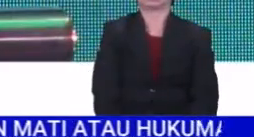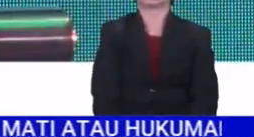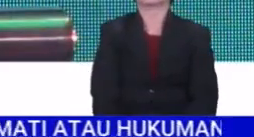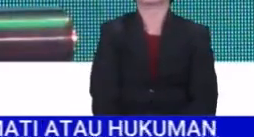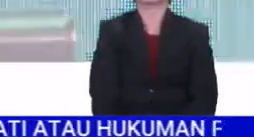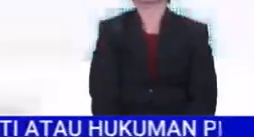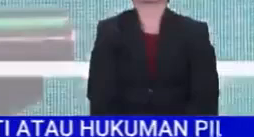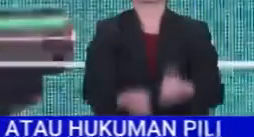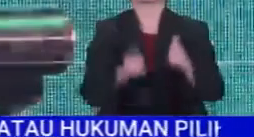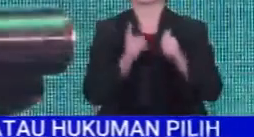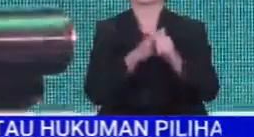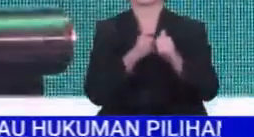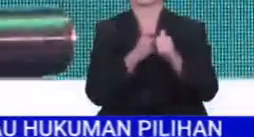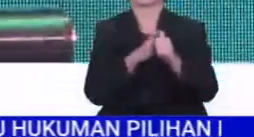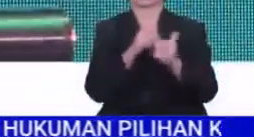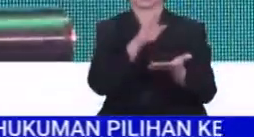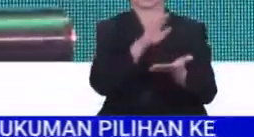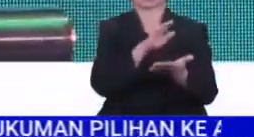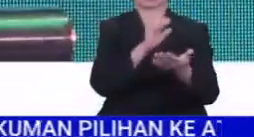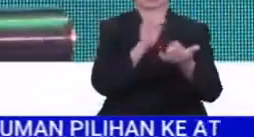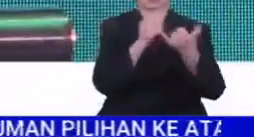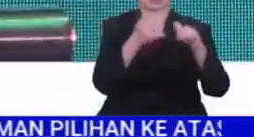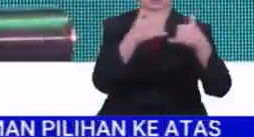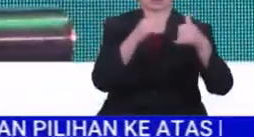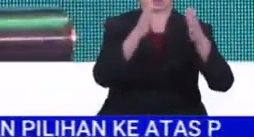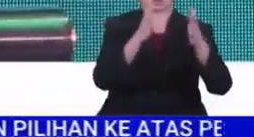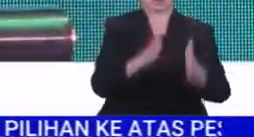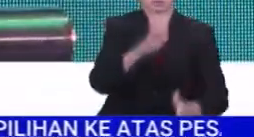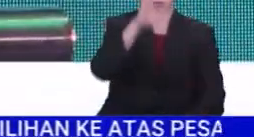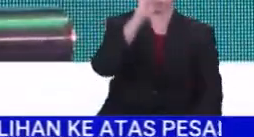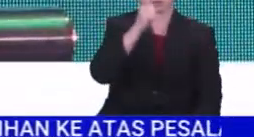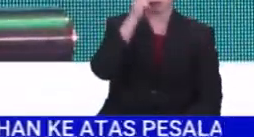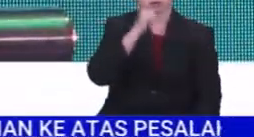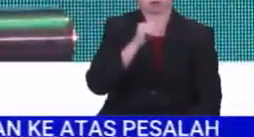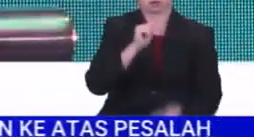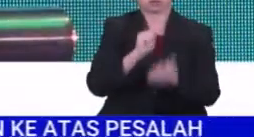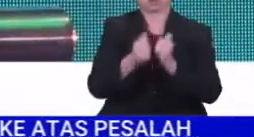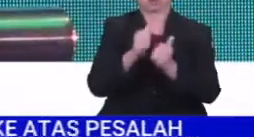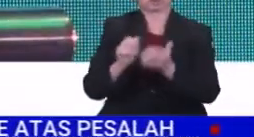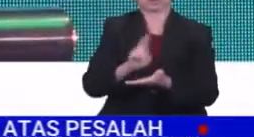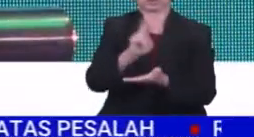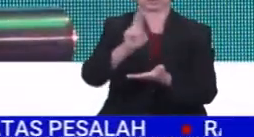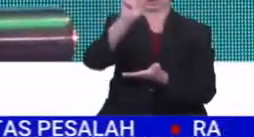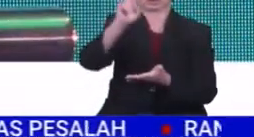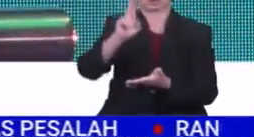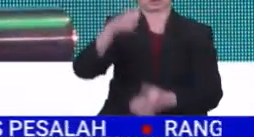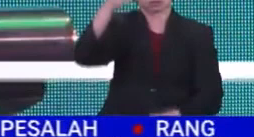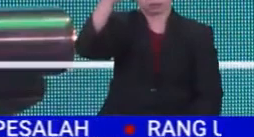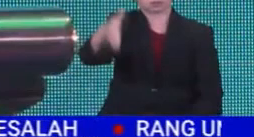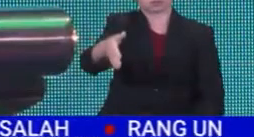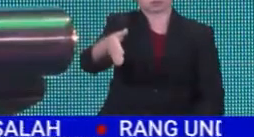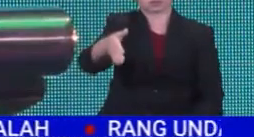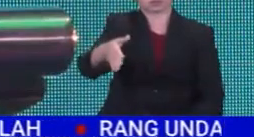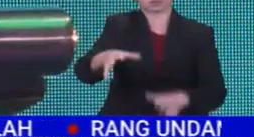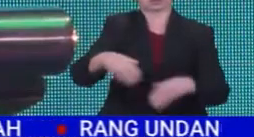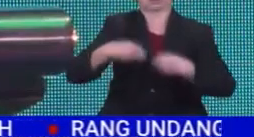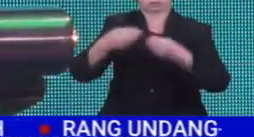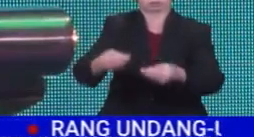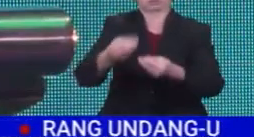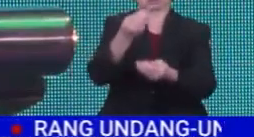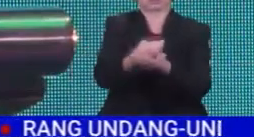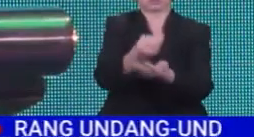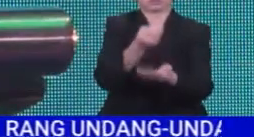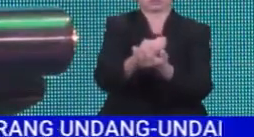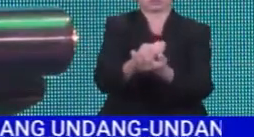Hai yang pertamanya olahraga white dan olahragawati Sucipto produk kedua bakal menerima uang